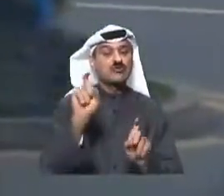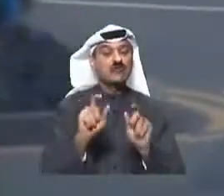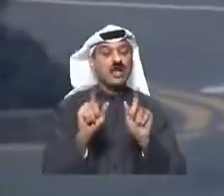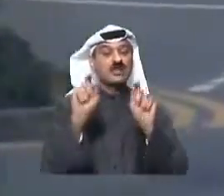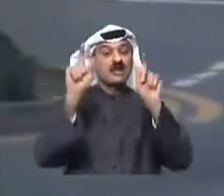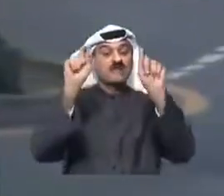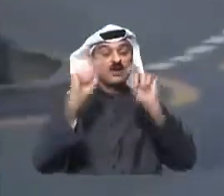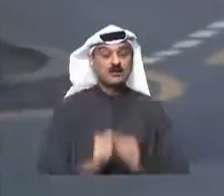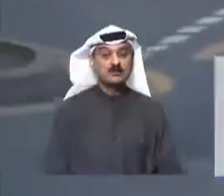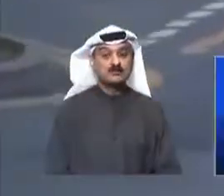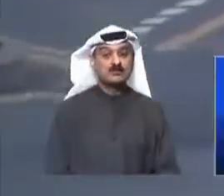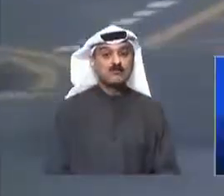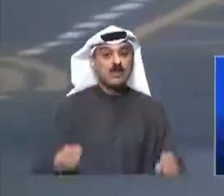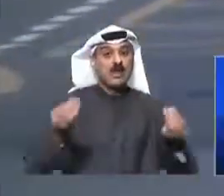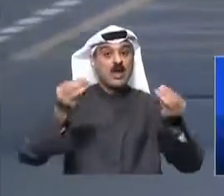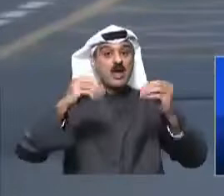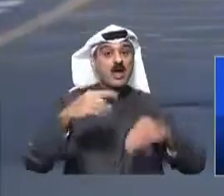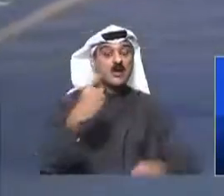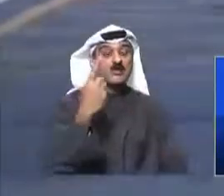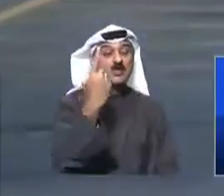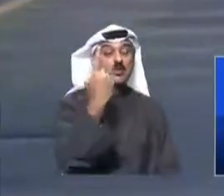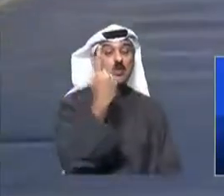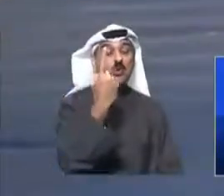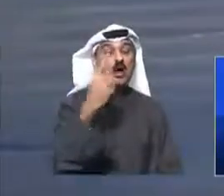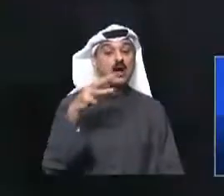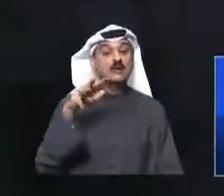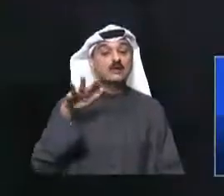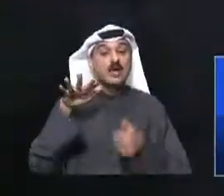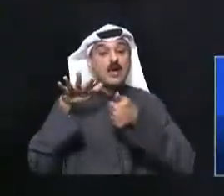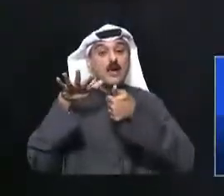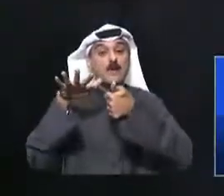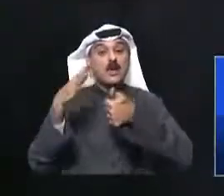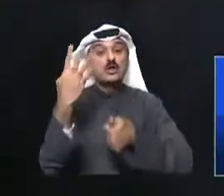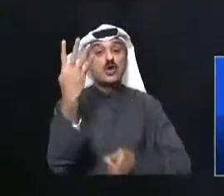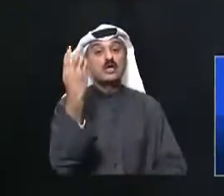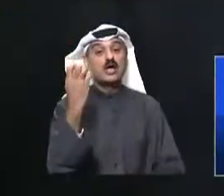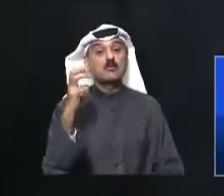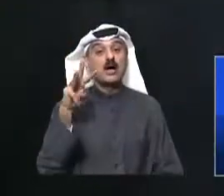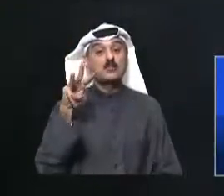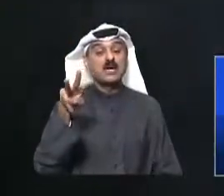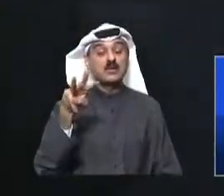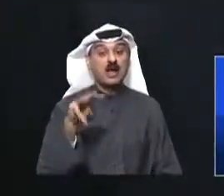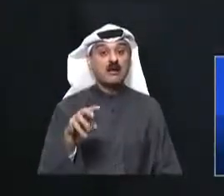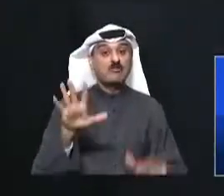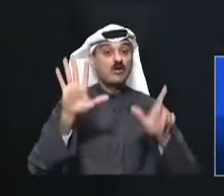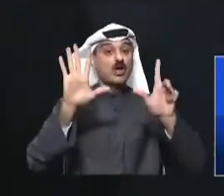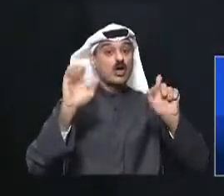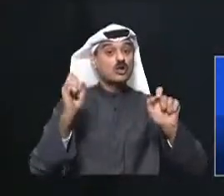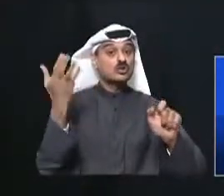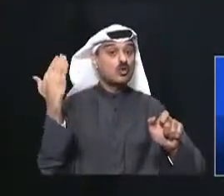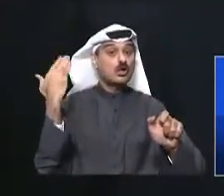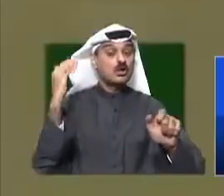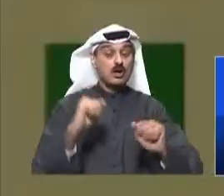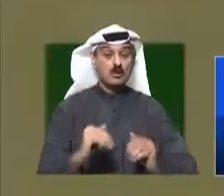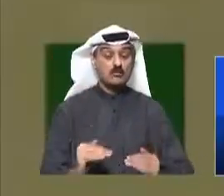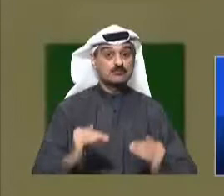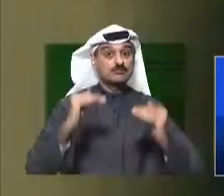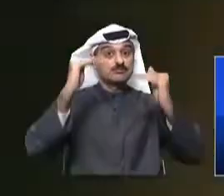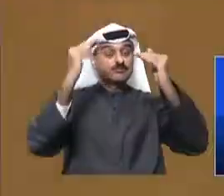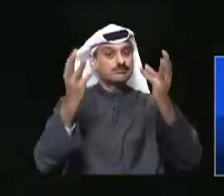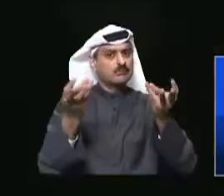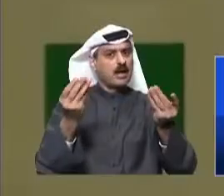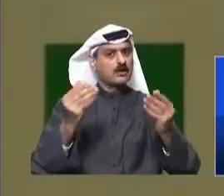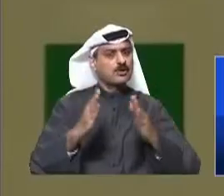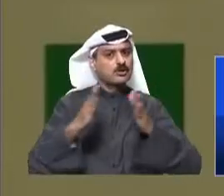أكثر من 1,400,000 حالة إصابة في بريطانيا خلال الأسبوع الماضي فقط، وهو أعلى معدل منذ بداية